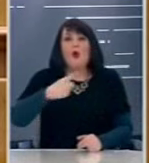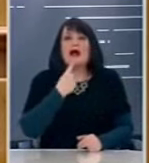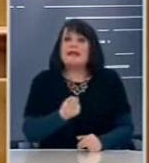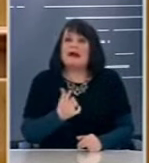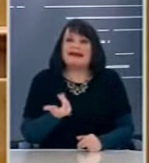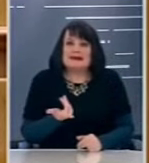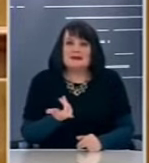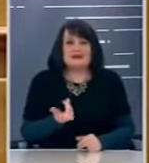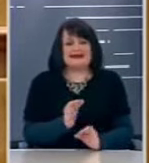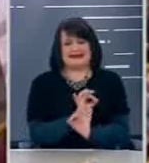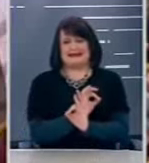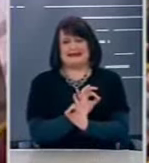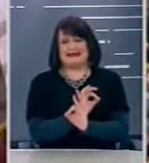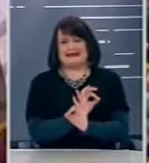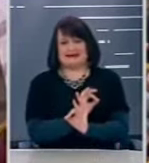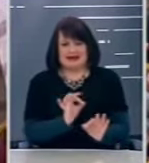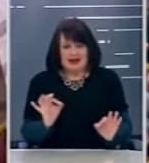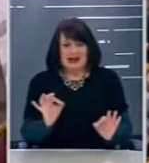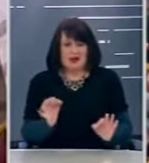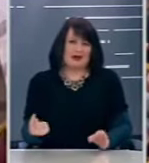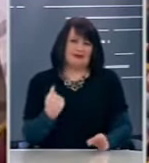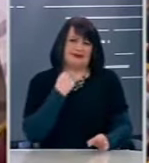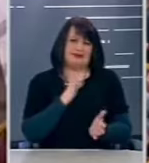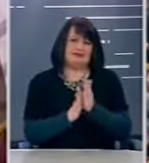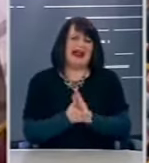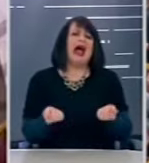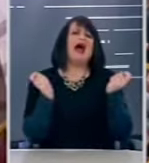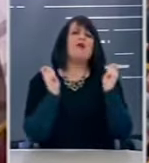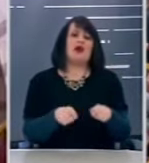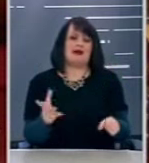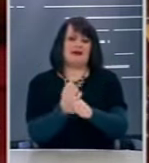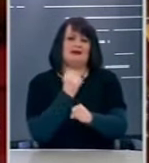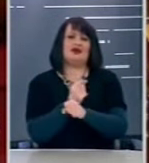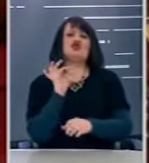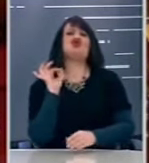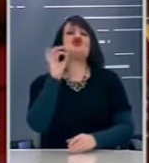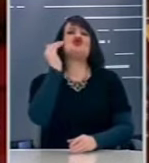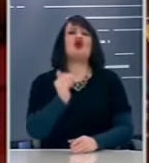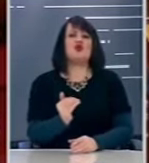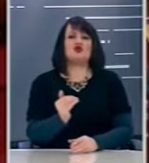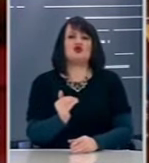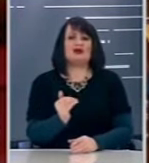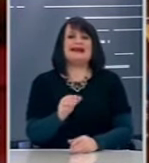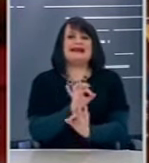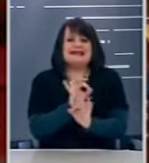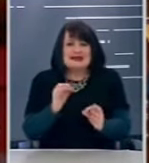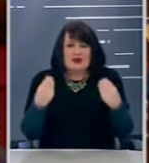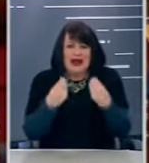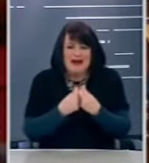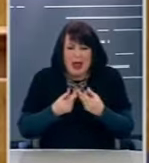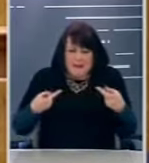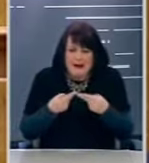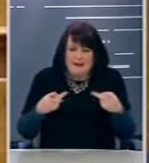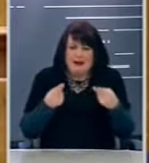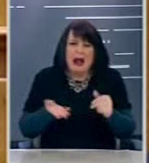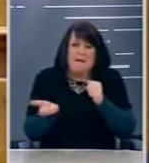προεξοφλήσουν ότι δεν υπάρχει καμία πιθανότητα να πιάσουμε αυτούς τους στόχους, άρα ο λεγόμενος Κόφτης θα εφαρμοστεί και θα πετσοκόψει